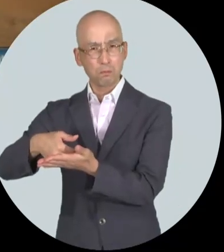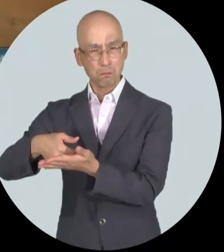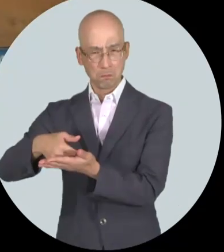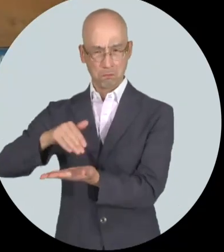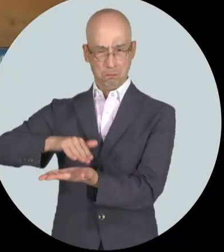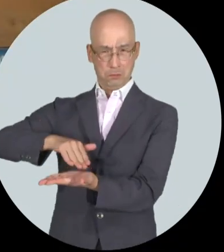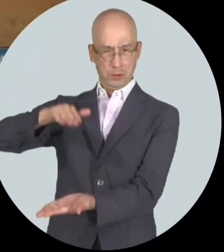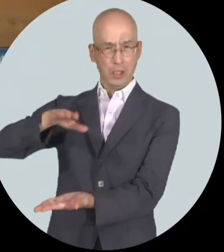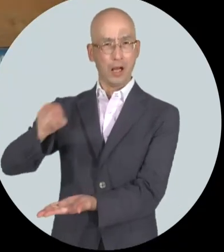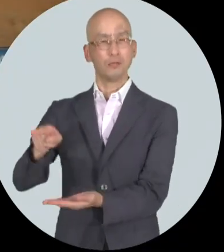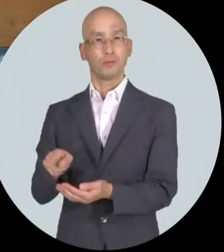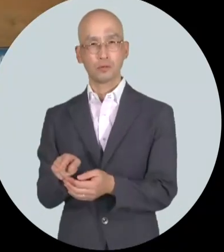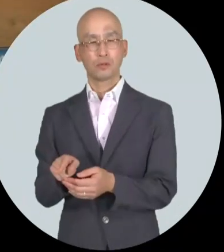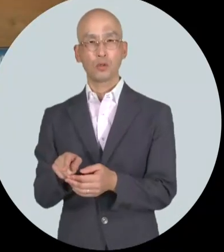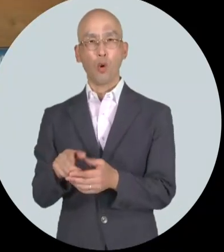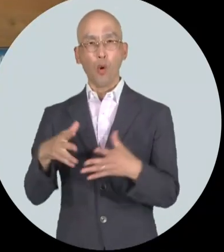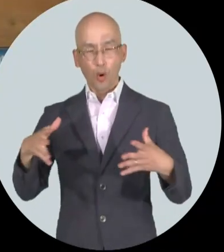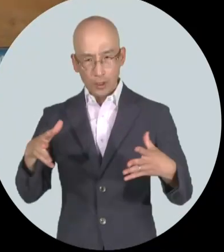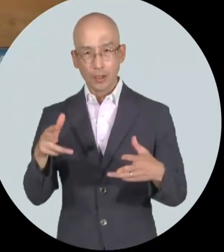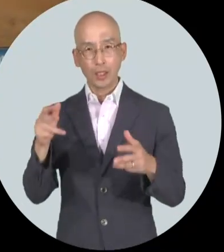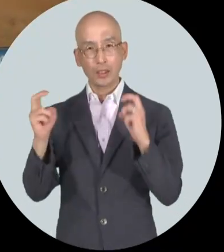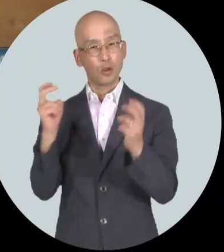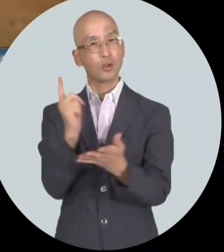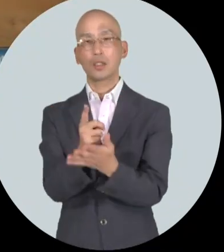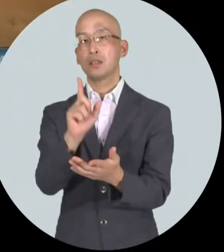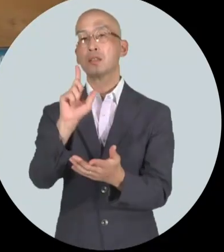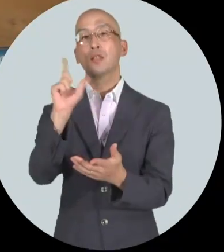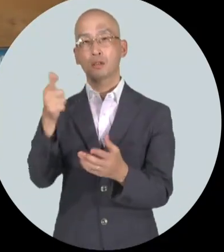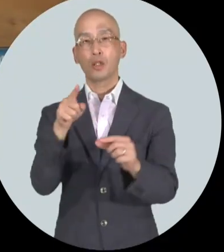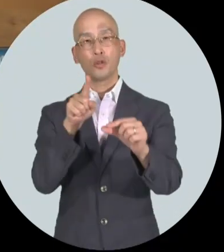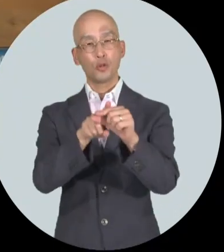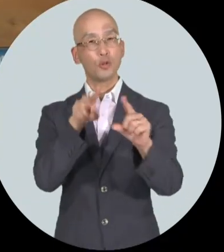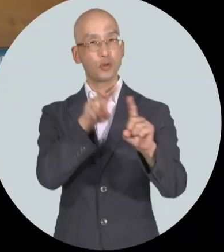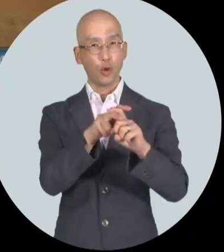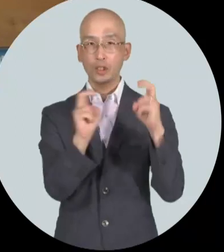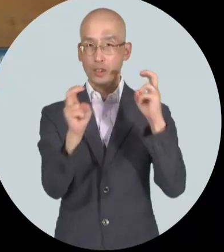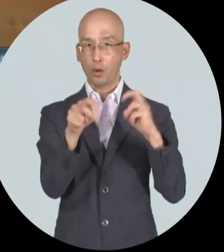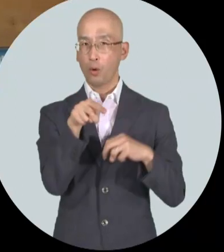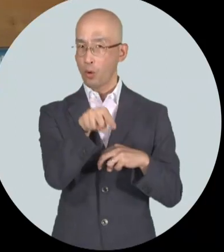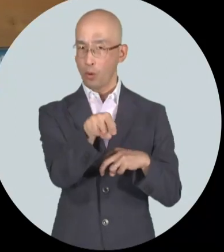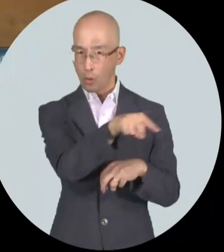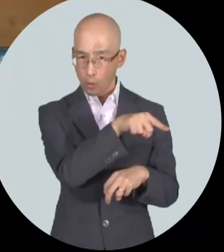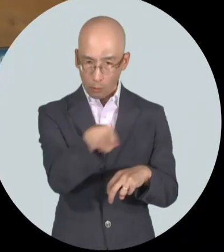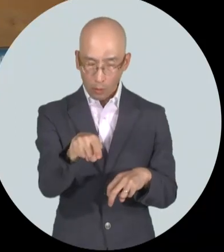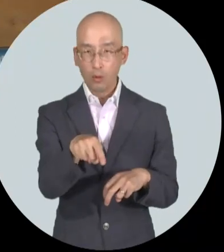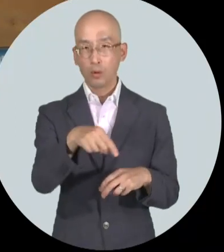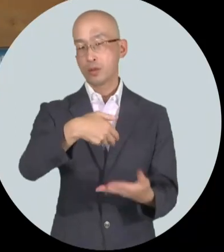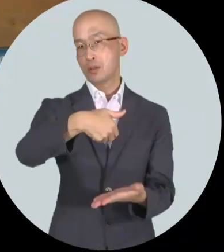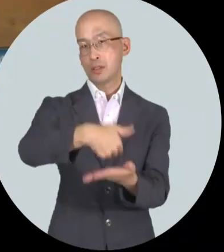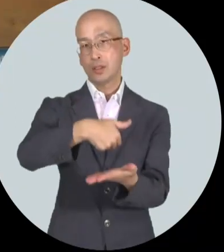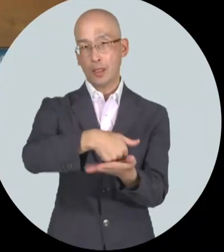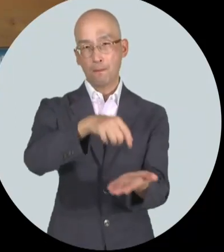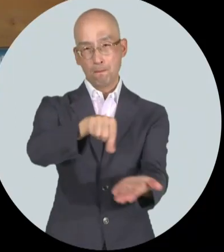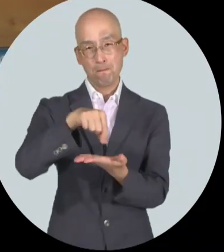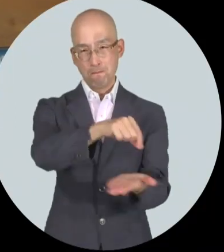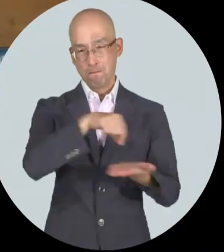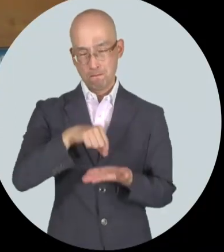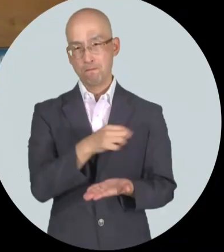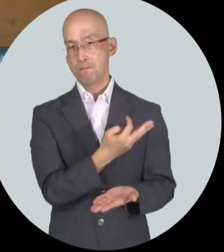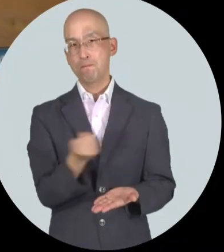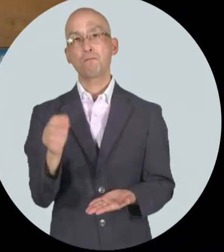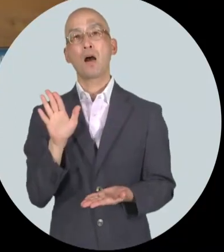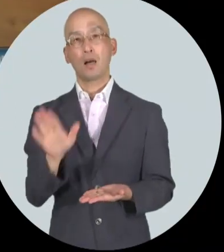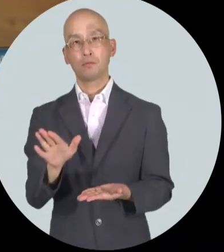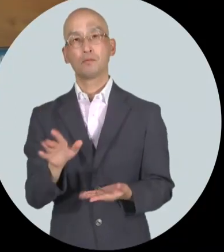くて、大規模な農業だけじゃなくて、中規模小規模の農業者からの申請も非常に多いということ